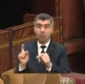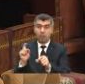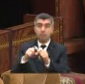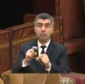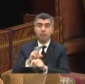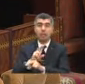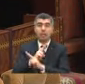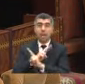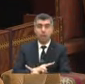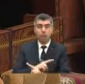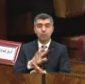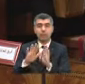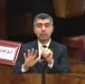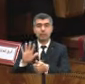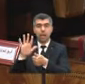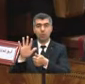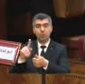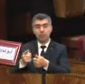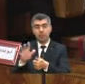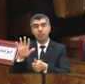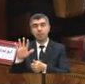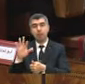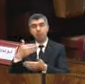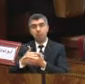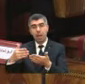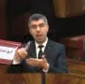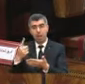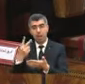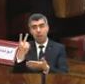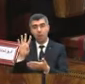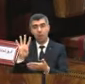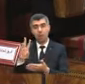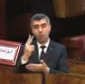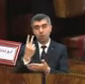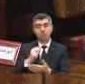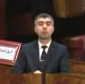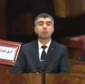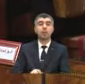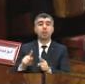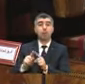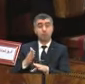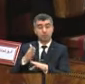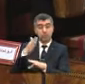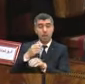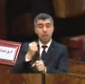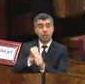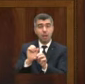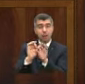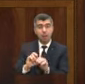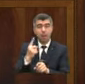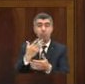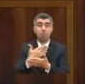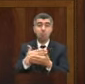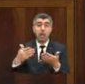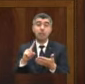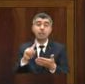التقاعد 16.5 مليار درهم سنويا ابتداء من 2024، تعميم الولوج للتعويض عن فقدان الشغل مليار درهم سنويا ابتداء